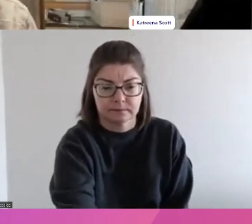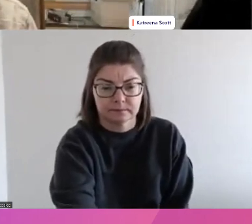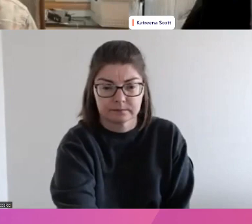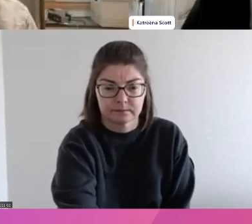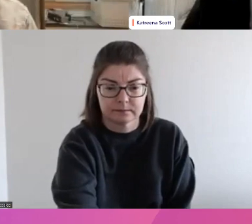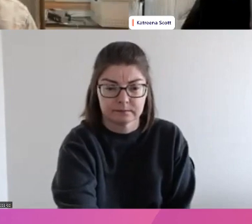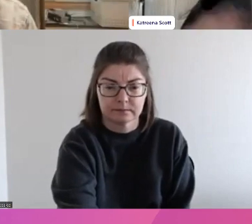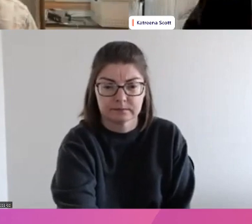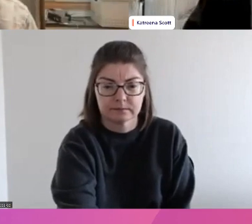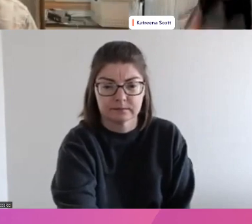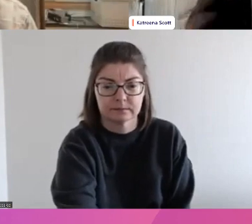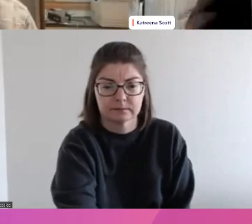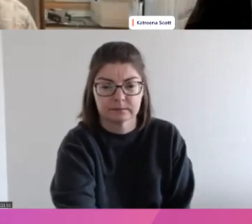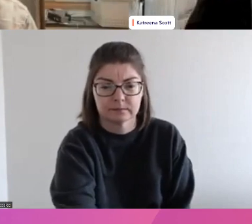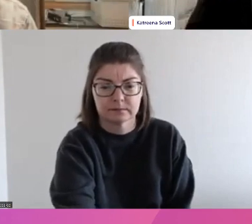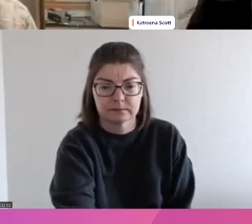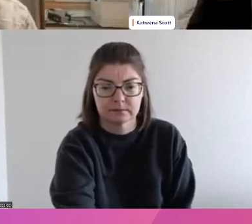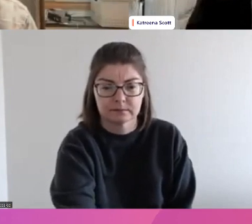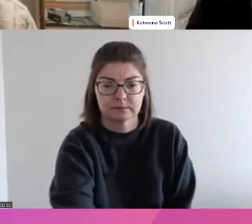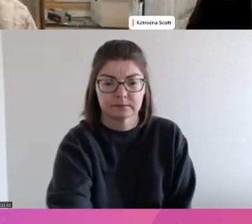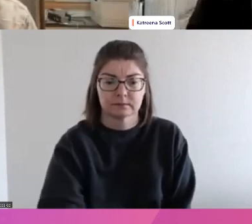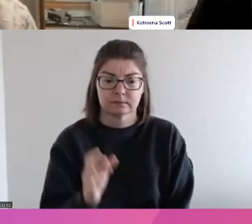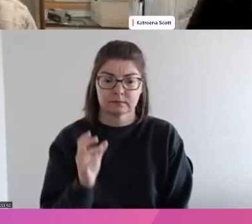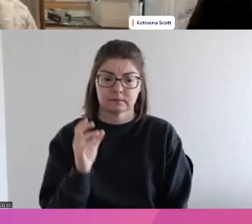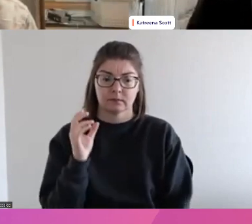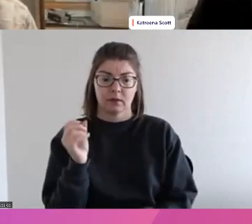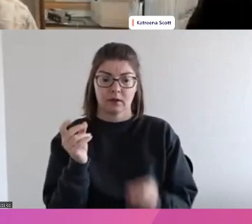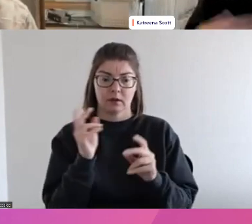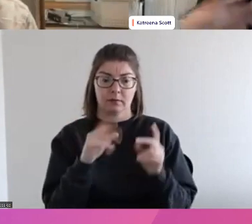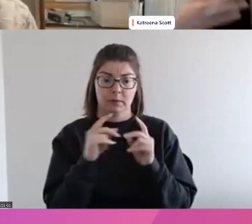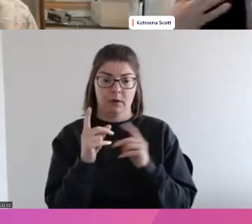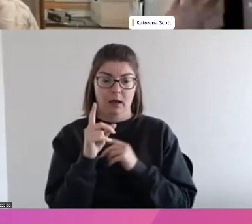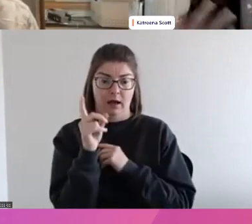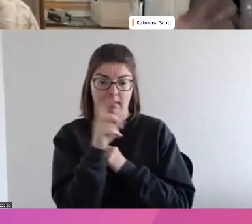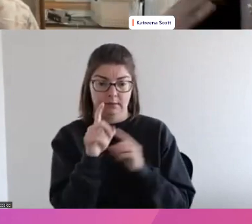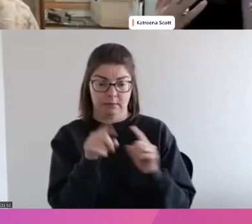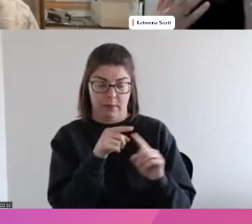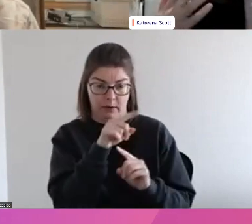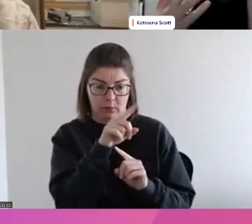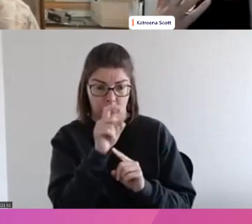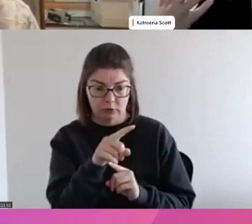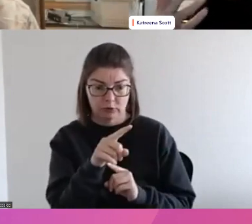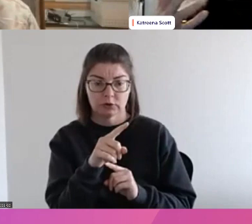par les femmes elles-mêmes, par les participantes. Mais il y a beaucoup de